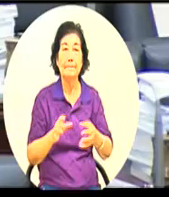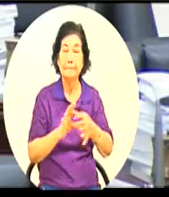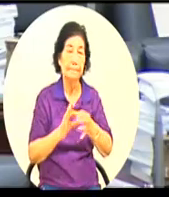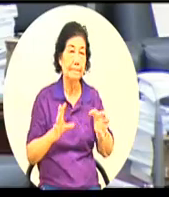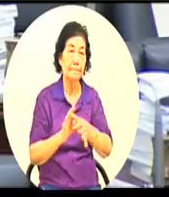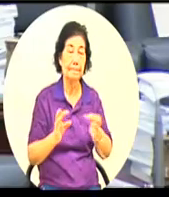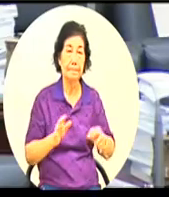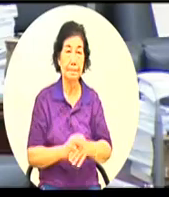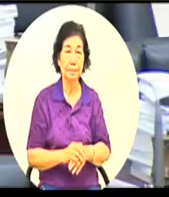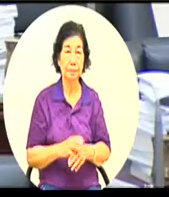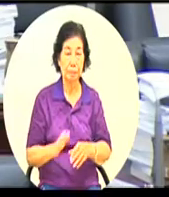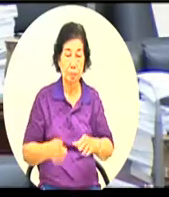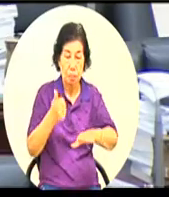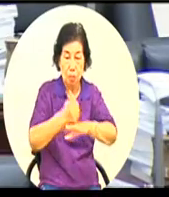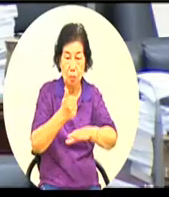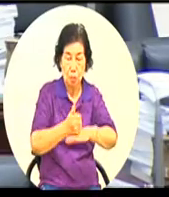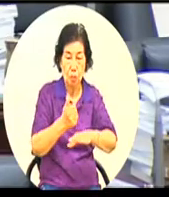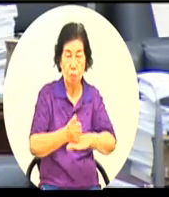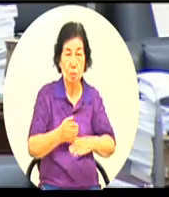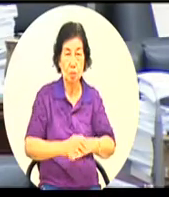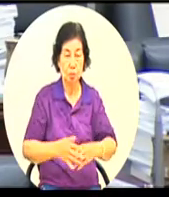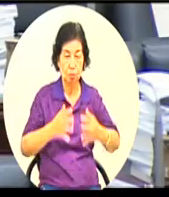做啊知知知，